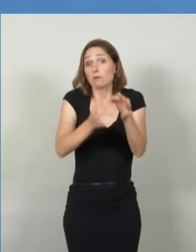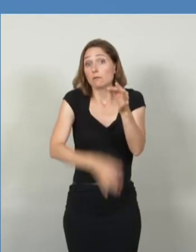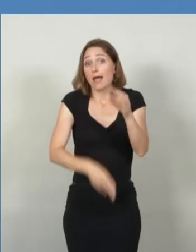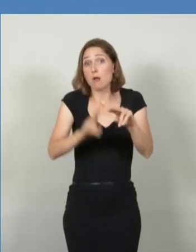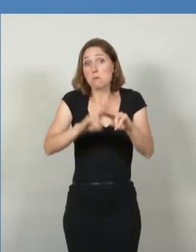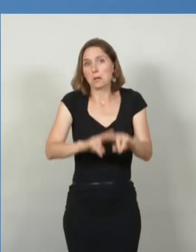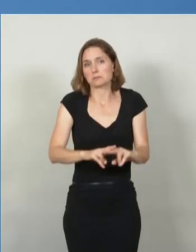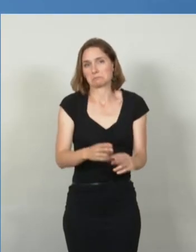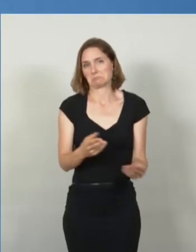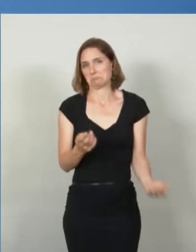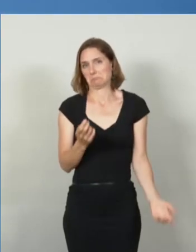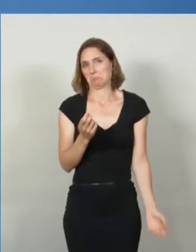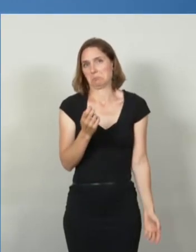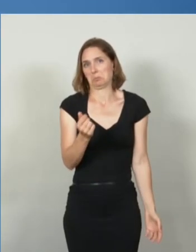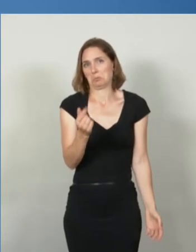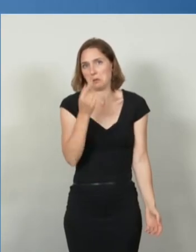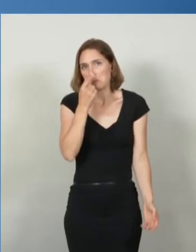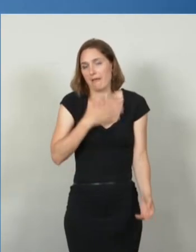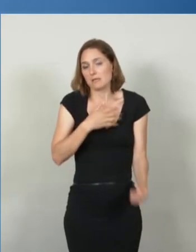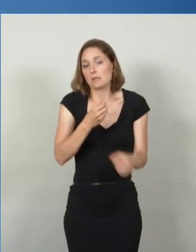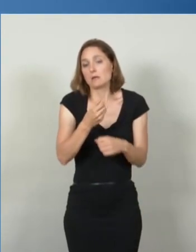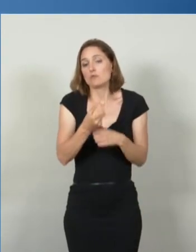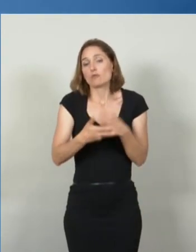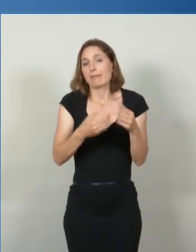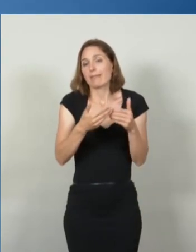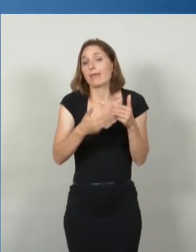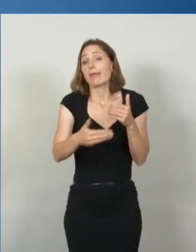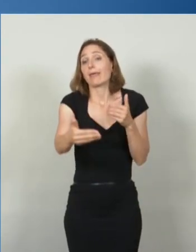grand chose et je pense qu'on en parlera même plus dans quelques années merci